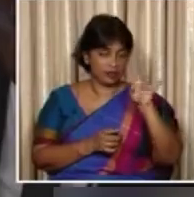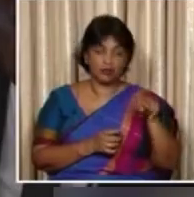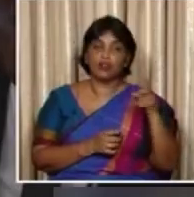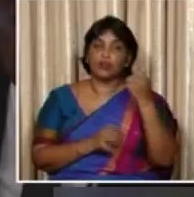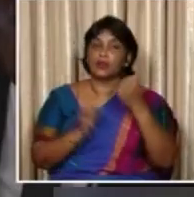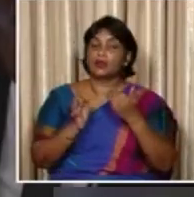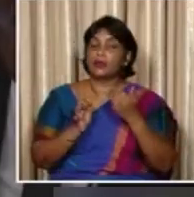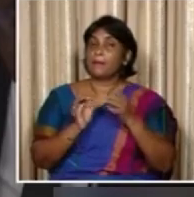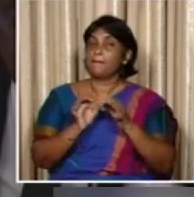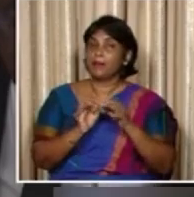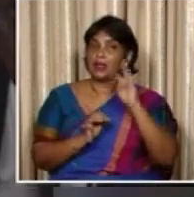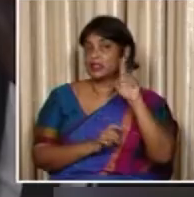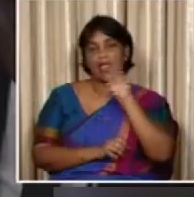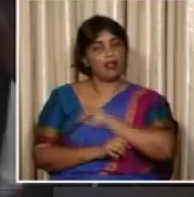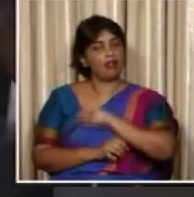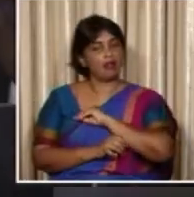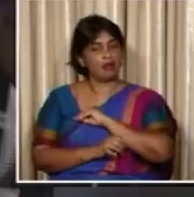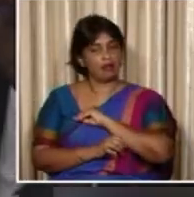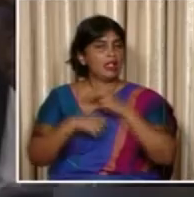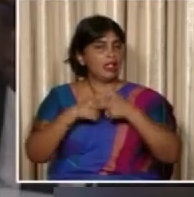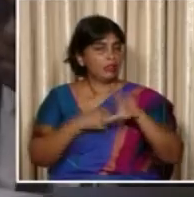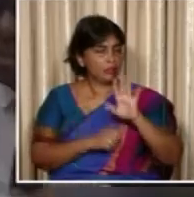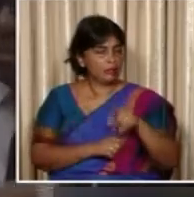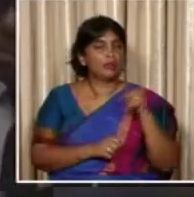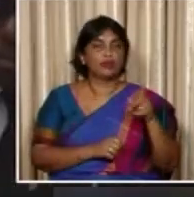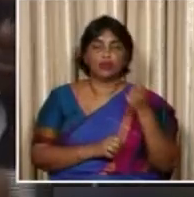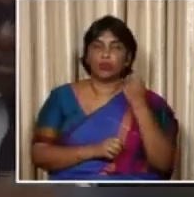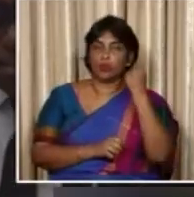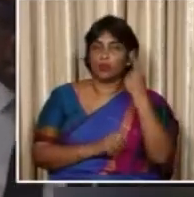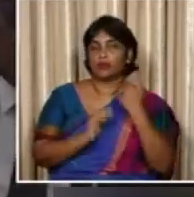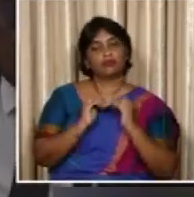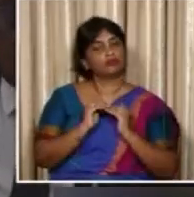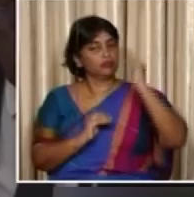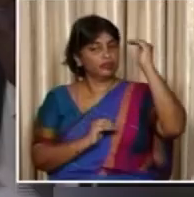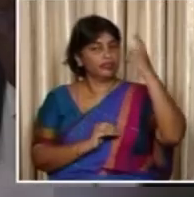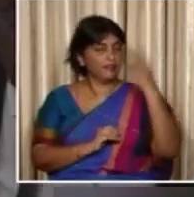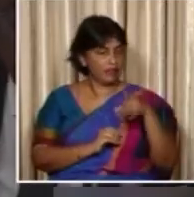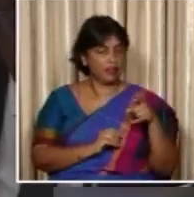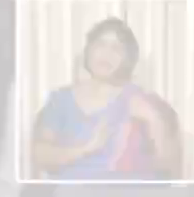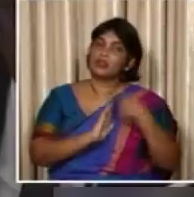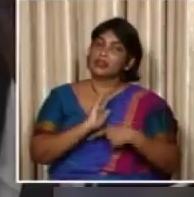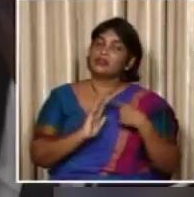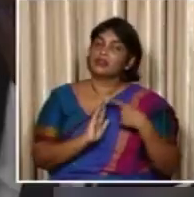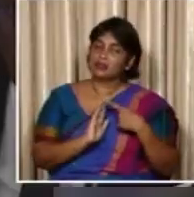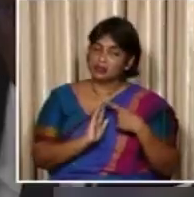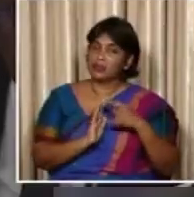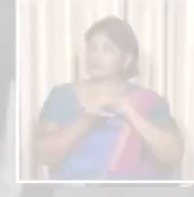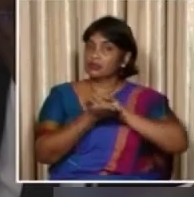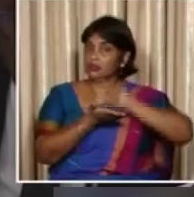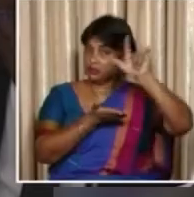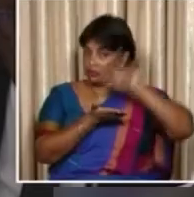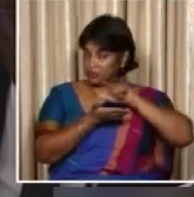රුපියල් බිලියන 31ක ලාභයක් හේතු කොටගෙන රුපියල් අධි ප්‍රමාණය වීම හේතුවෙන් ශ්‍රී ලංකා ගුවන්